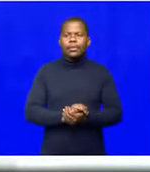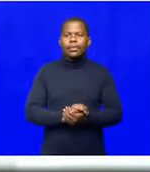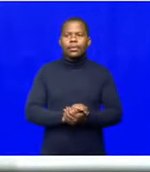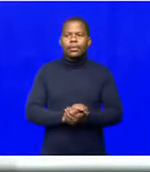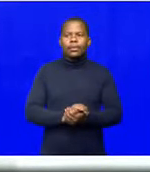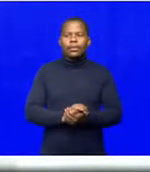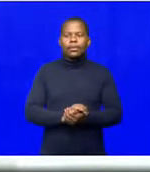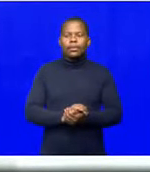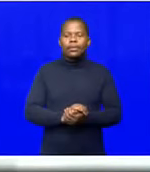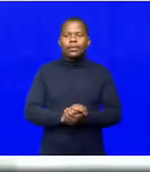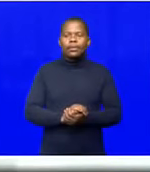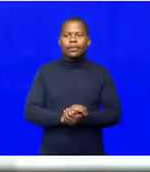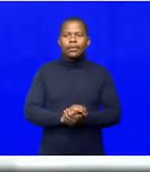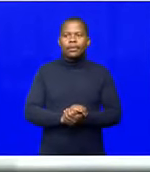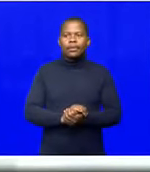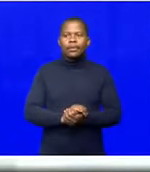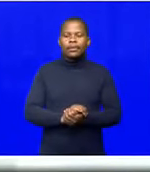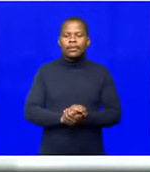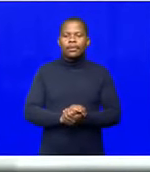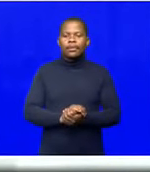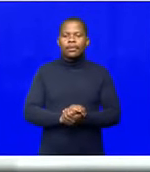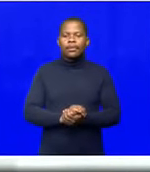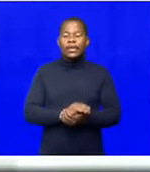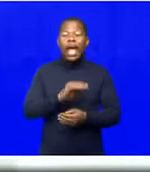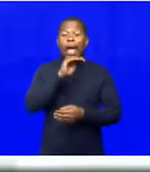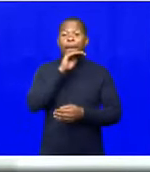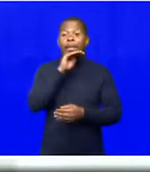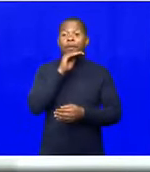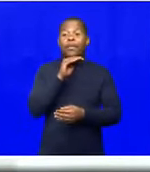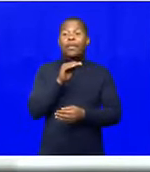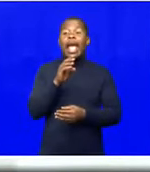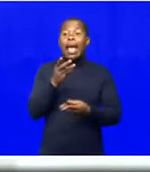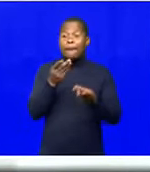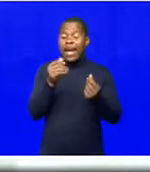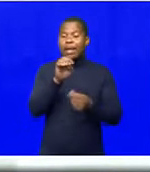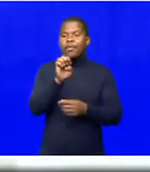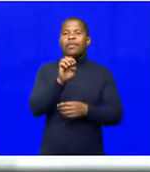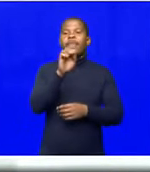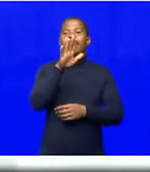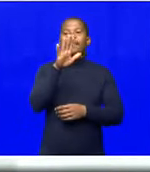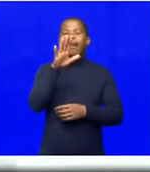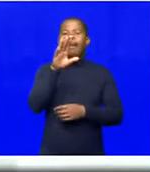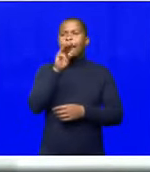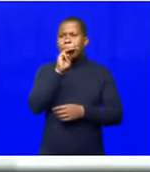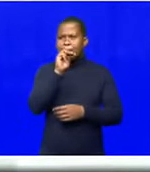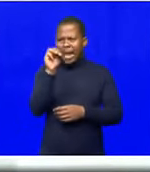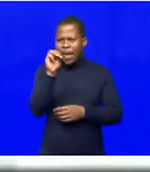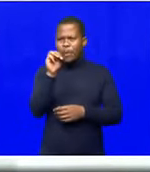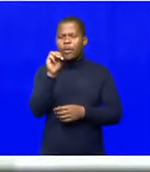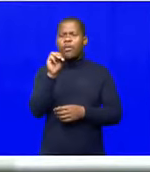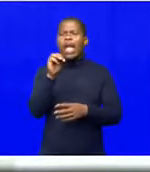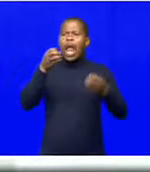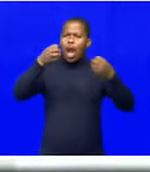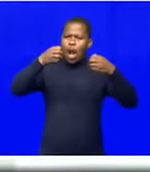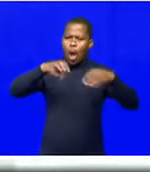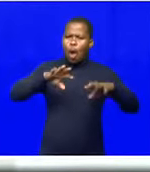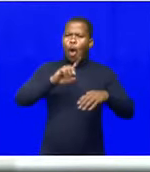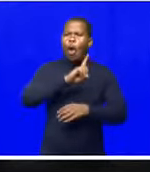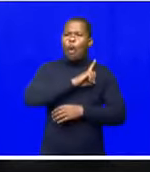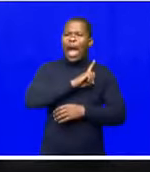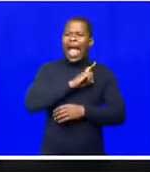categories, a sum of 55 million emalangeni was lost through fraud